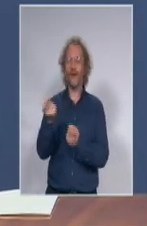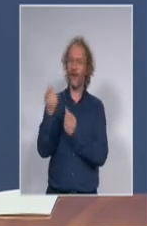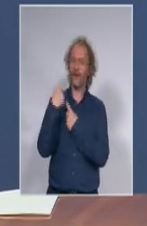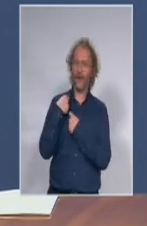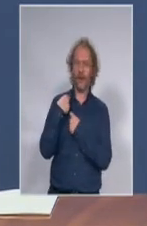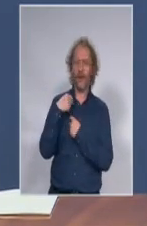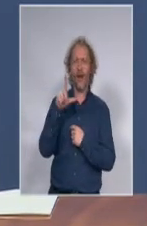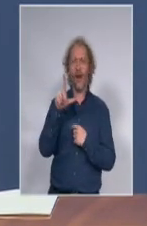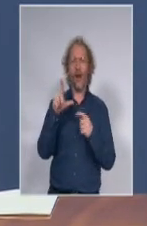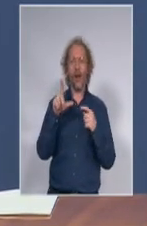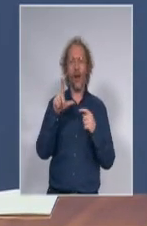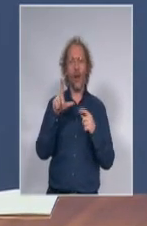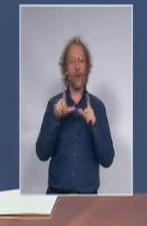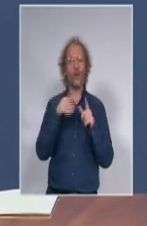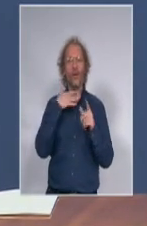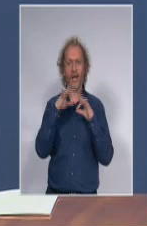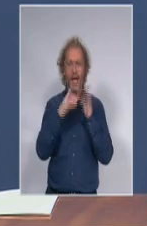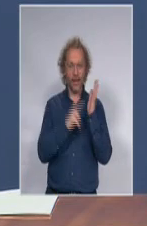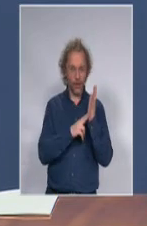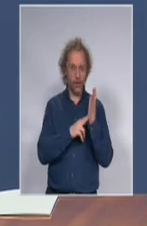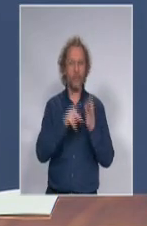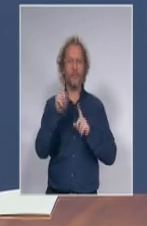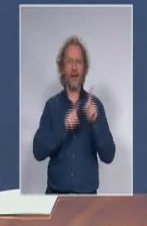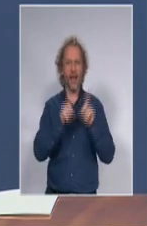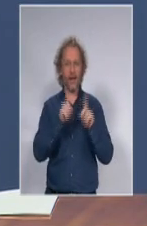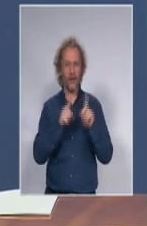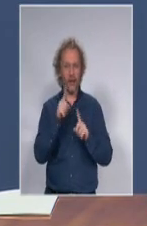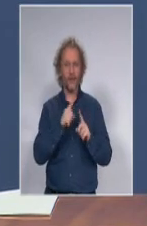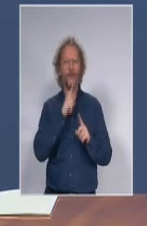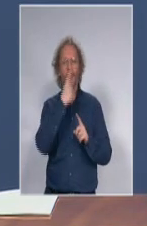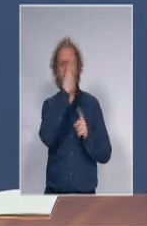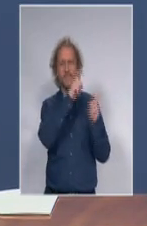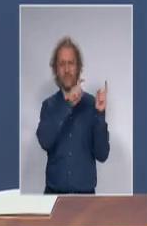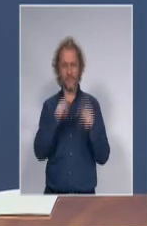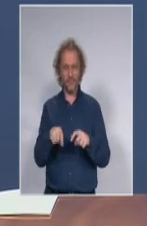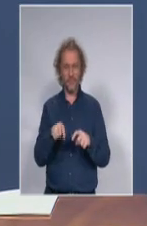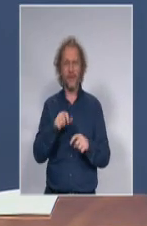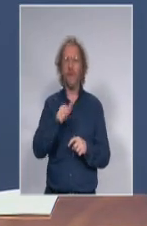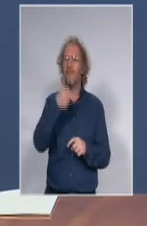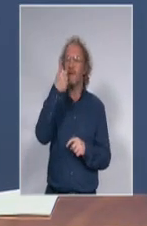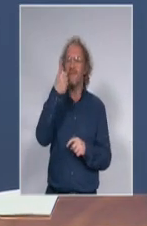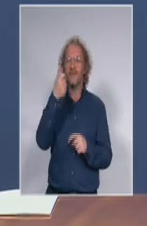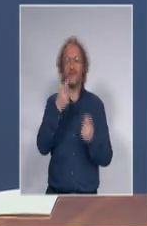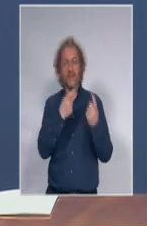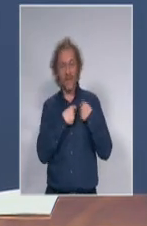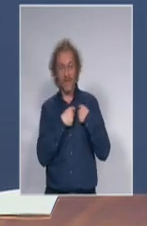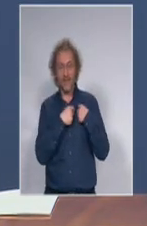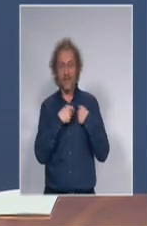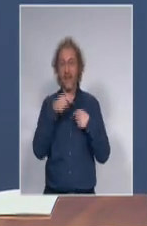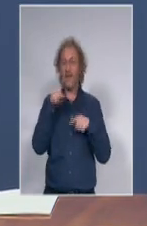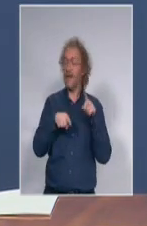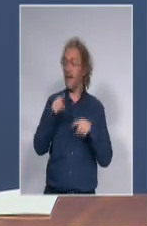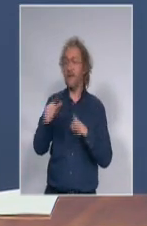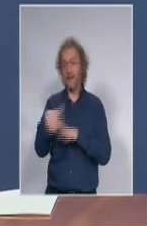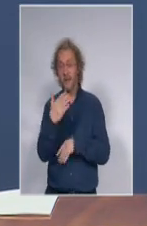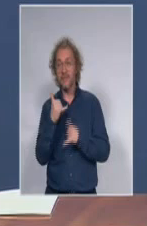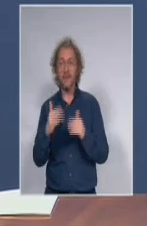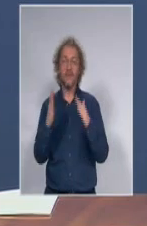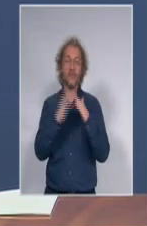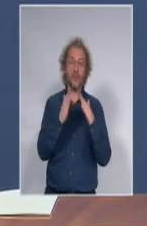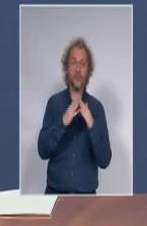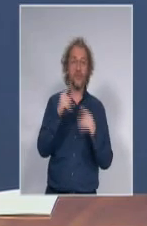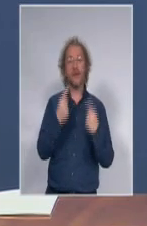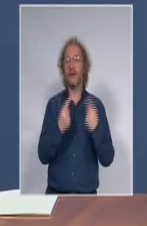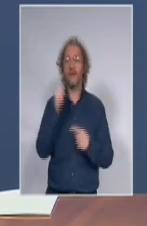pa se preko njih neki drugi ljudi zarazili, neki od tih ljudi već izlaze. Neki su izašli danas, neki će izaći sutra.